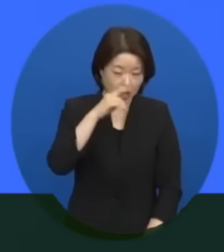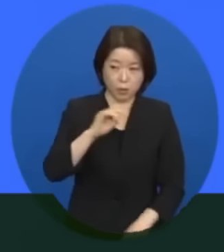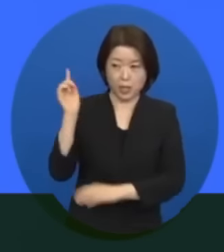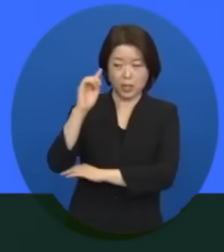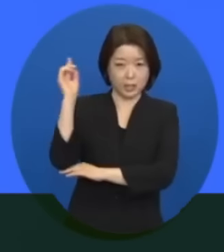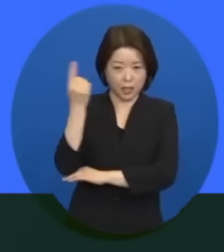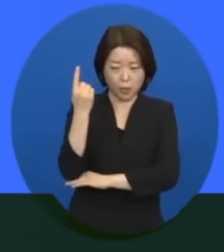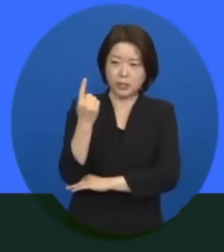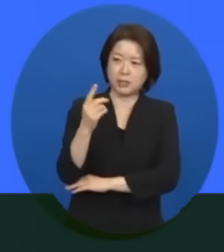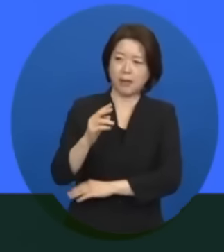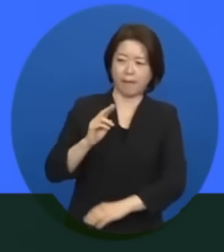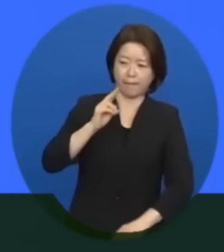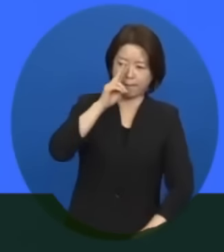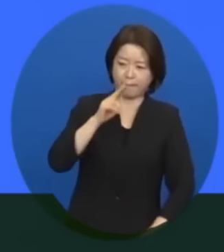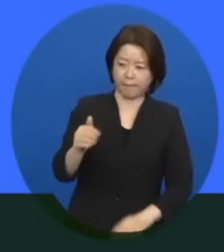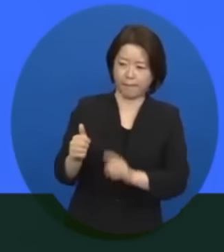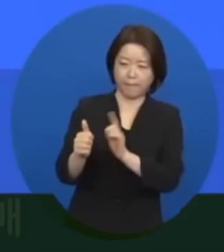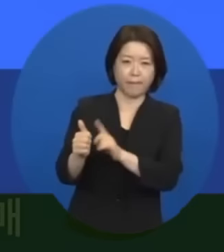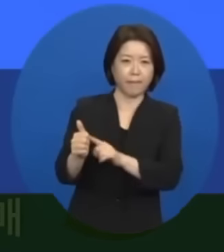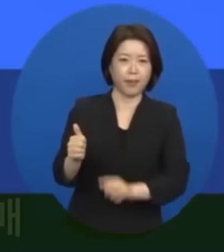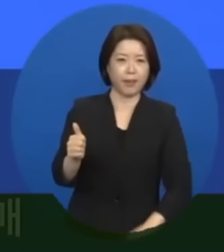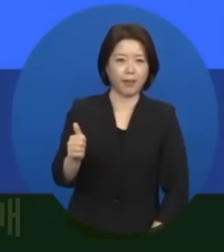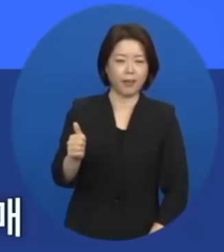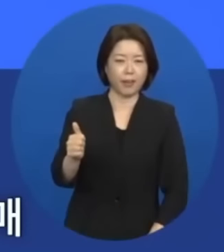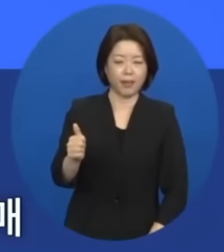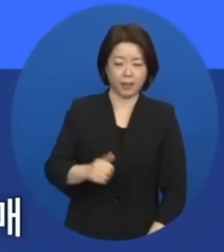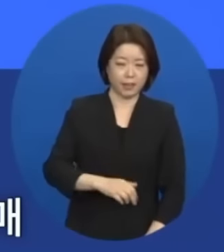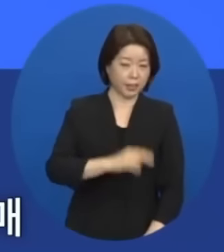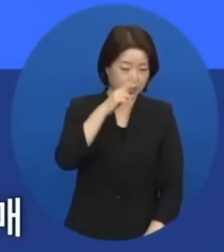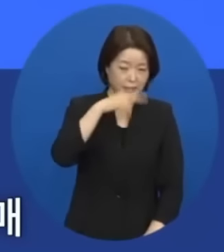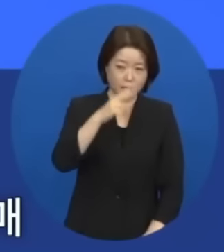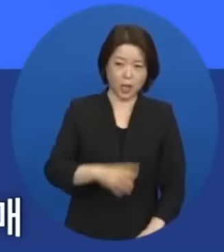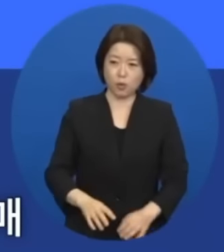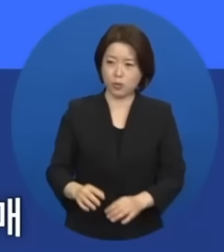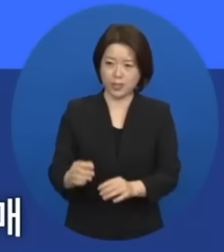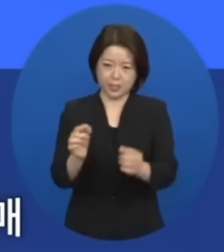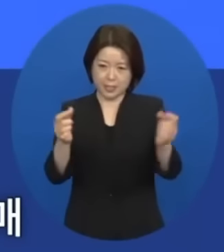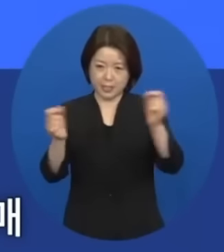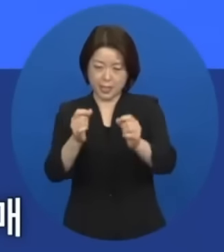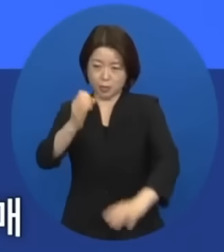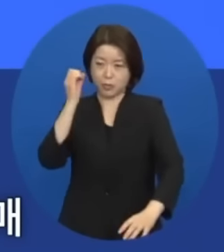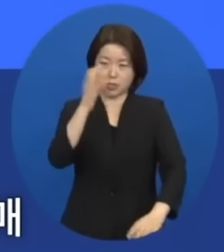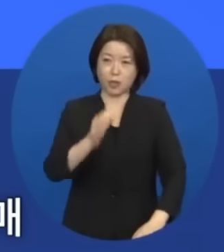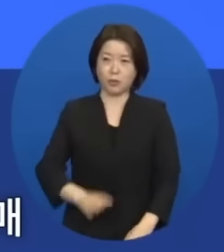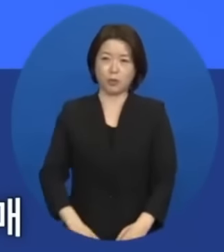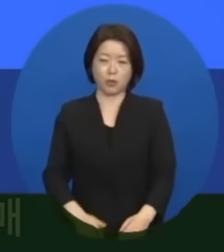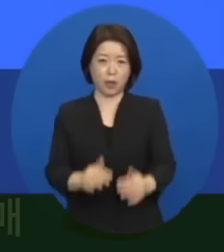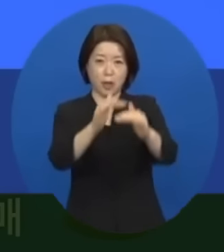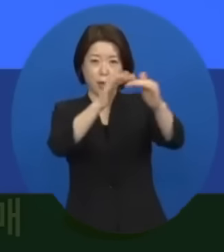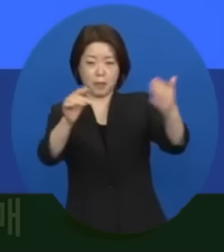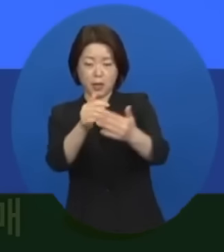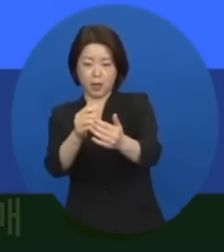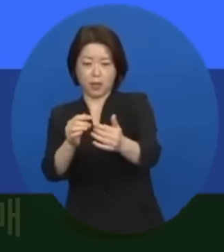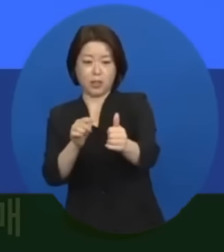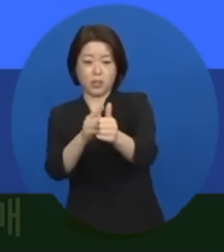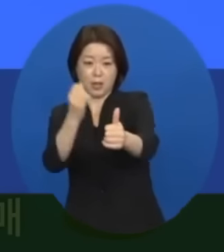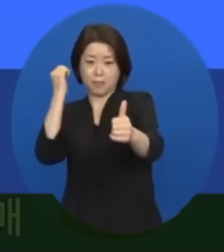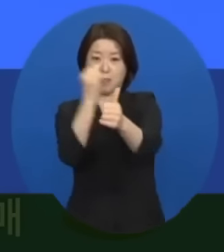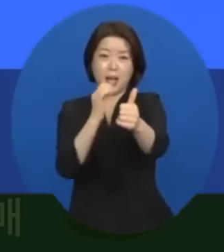거예요 그래서 사무엘상 19장 10절에 사울이 단창으로 다윗을 벽에 박으려고 한 번에 죽이라고 했던